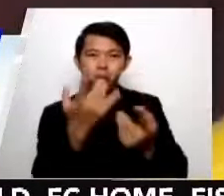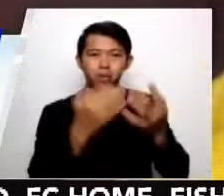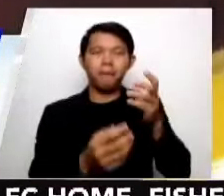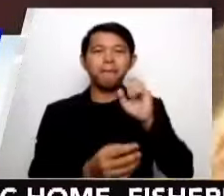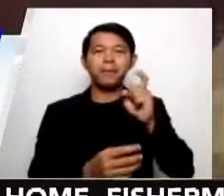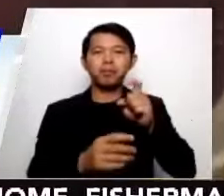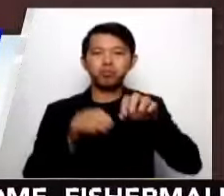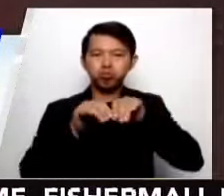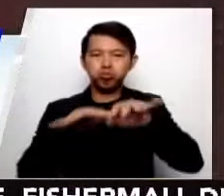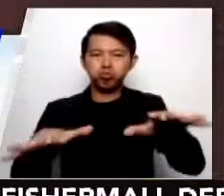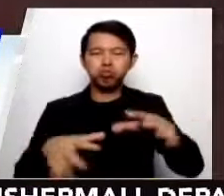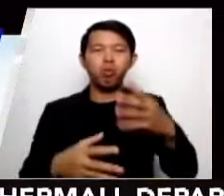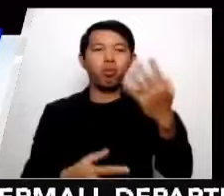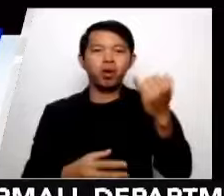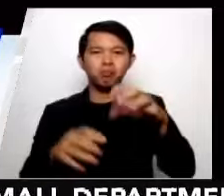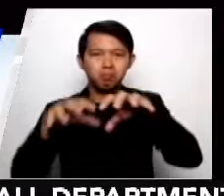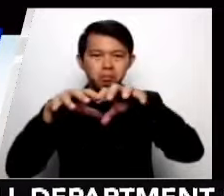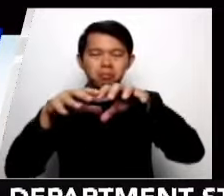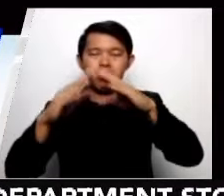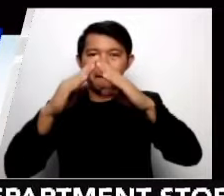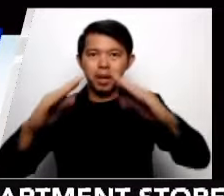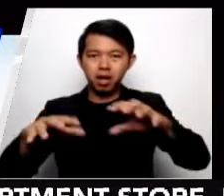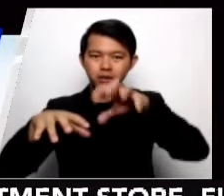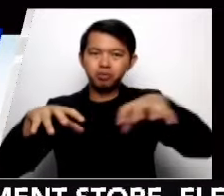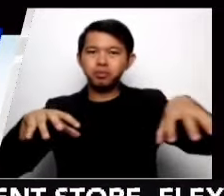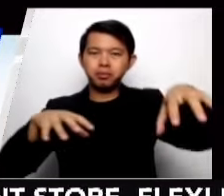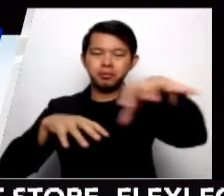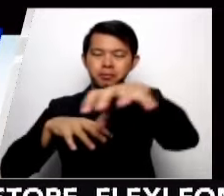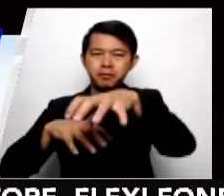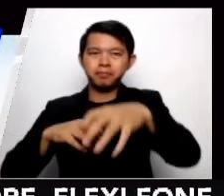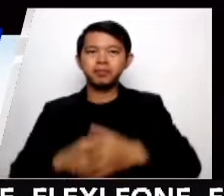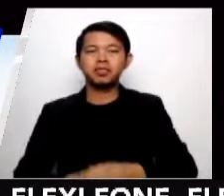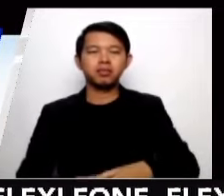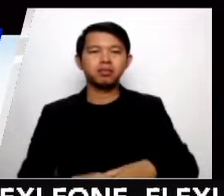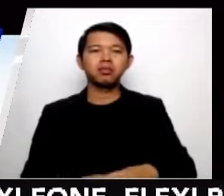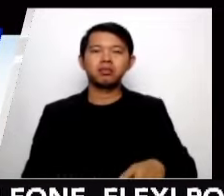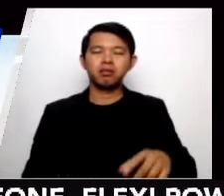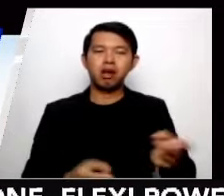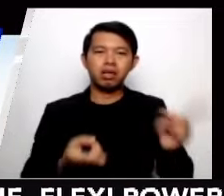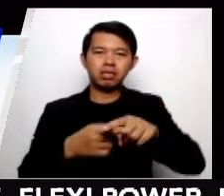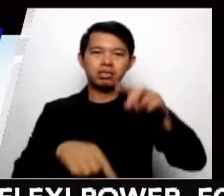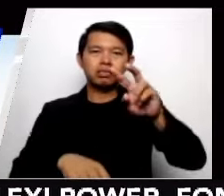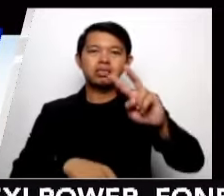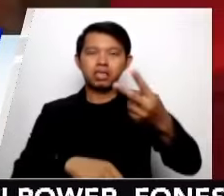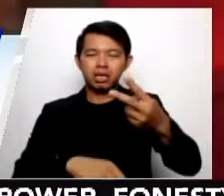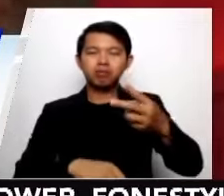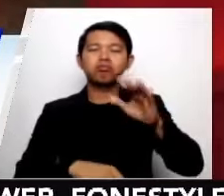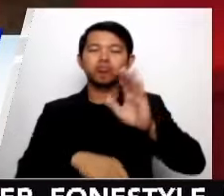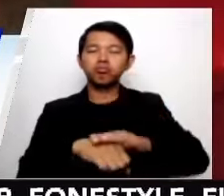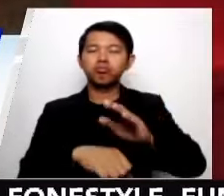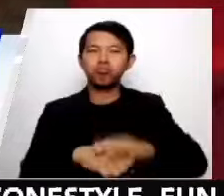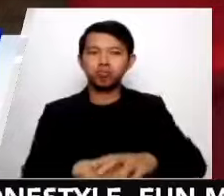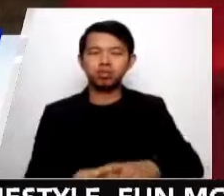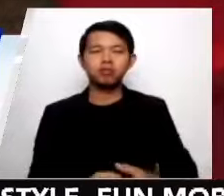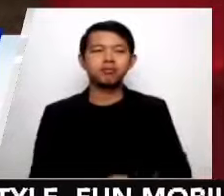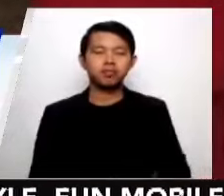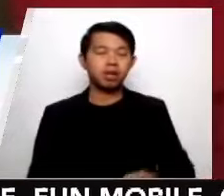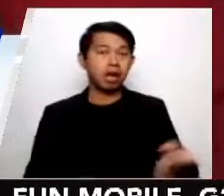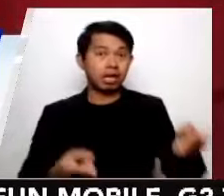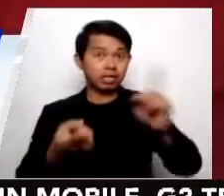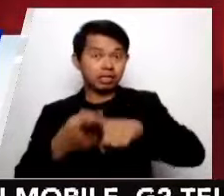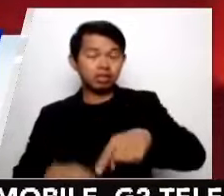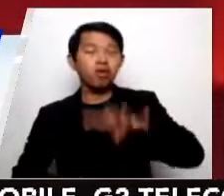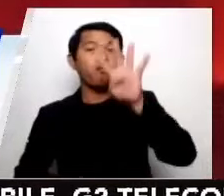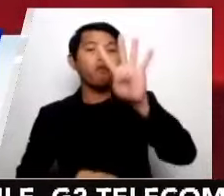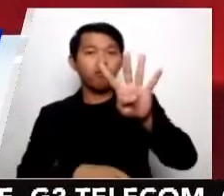light materials. Mula sa unang alarma dakong alas 7 ng gabi, mabilis itong inakyat sa ika-4 na alarma bago mag-alas